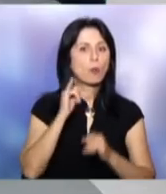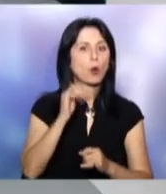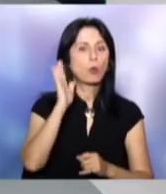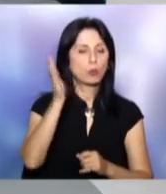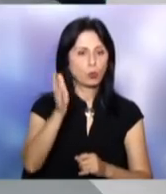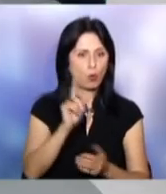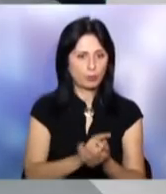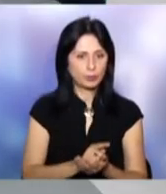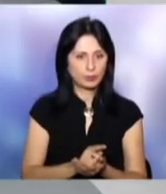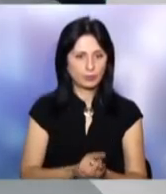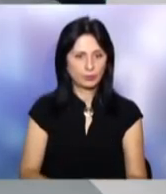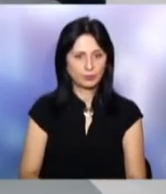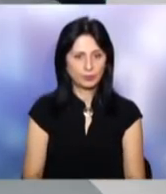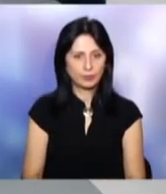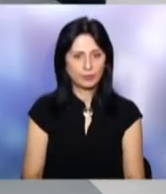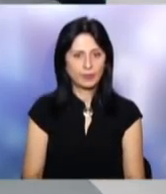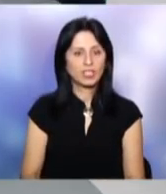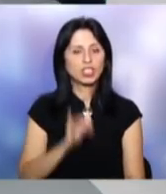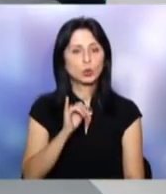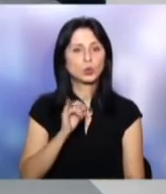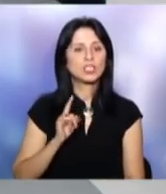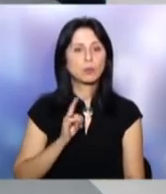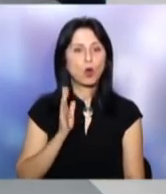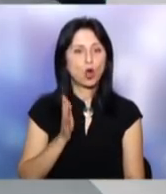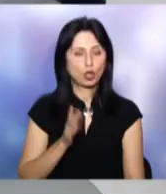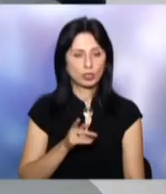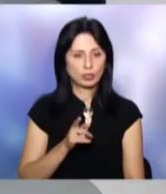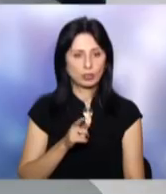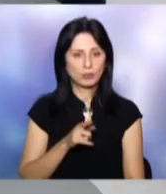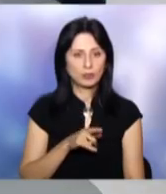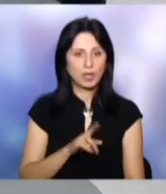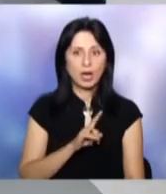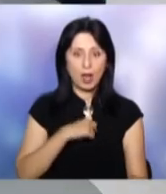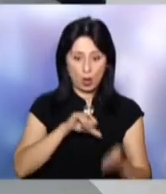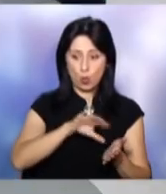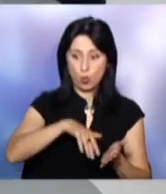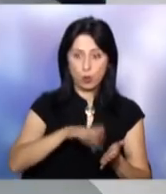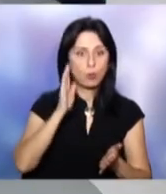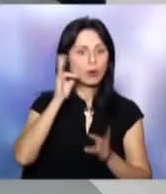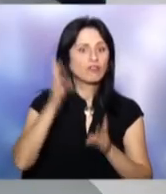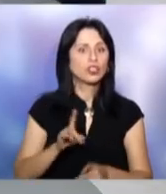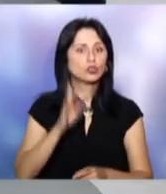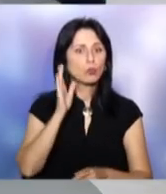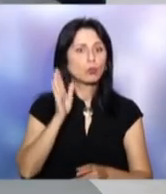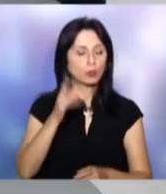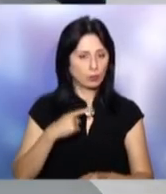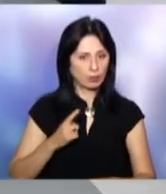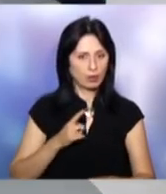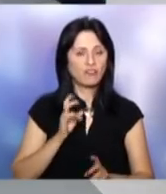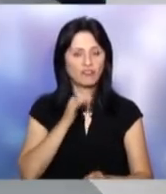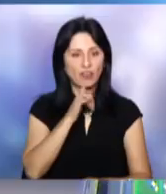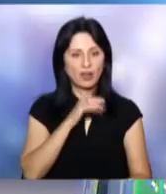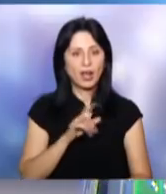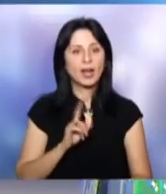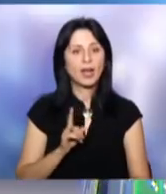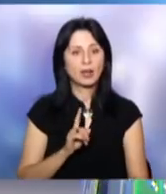მიიღებს მისთვის არასასიამოვნოს, რაღაცა მოხდება მის გარეშე, რაღაც მოხდება უსიამოვნო.